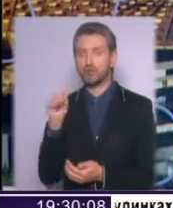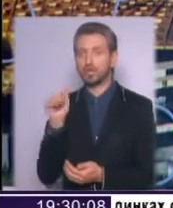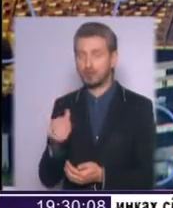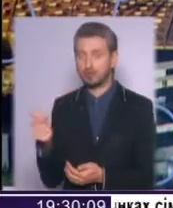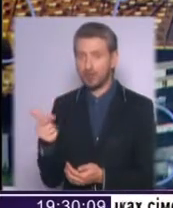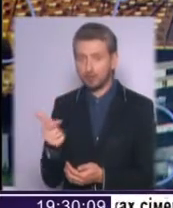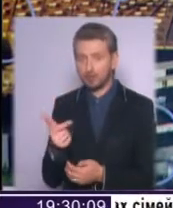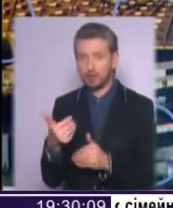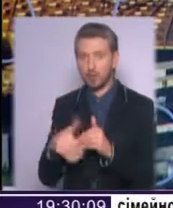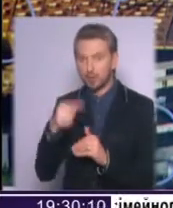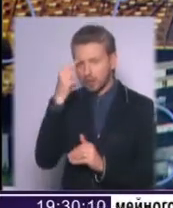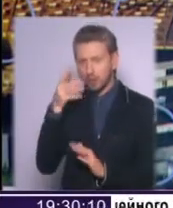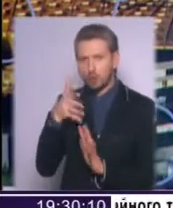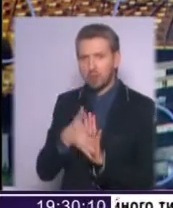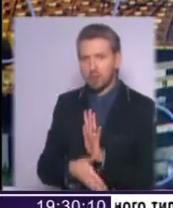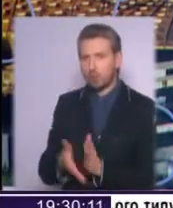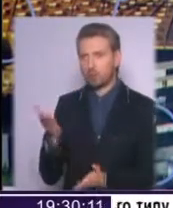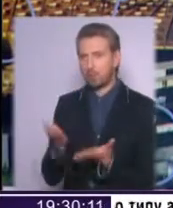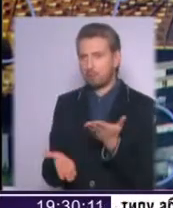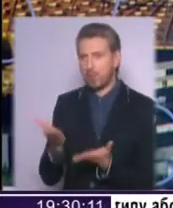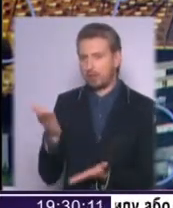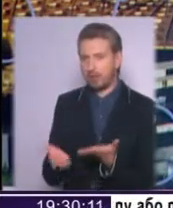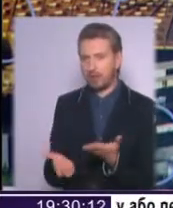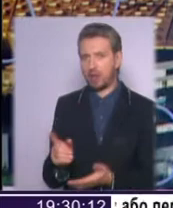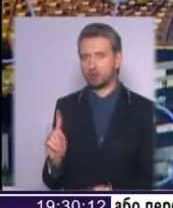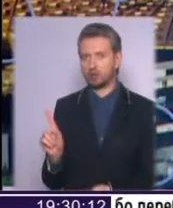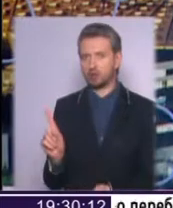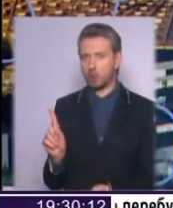Тобто, уже зрозуміло, напевне,